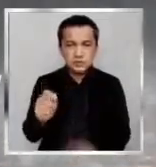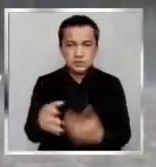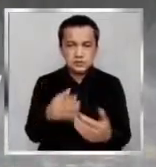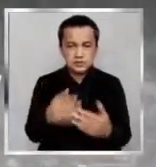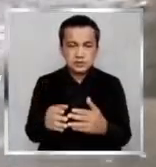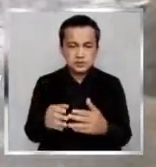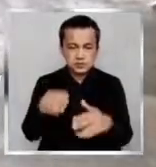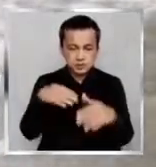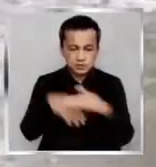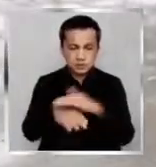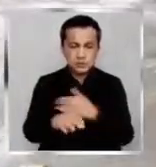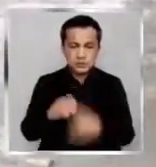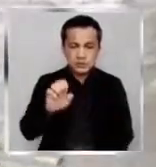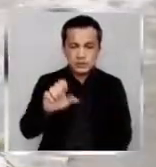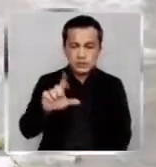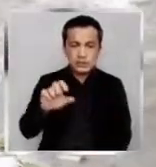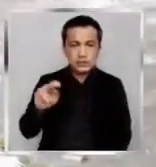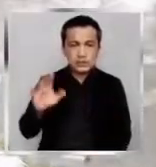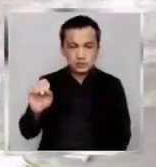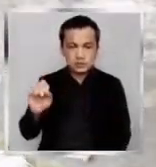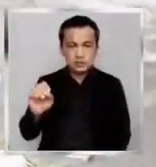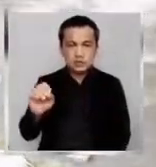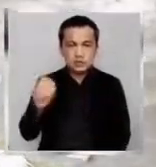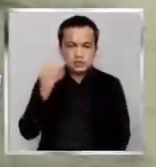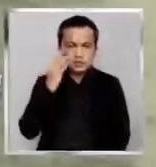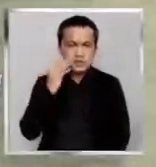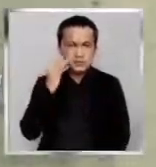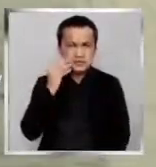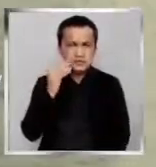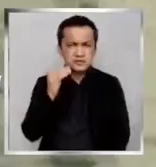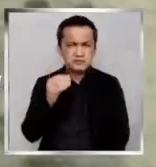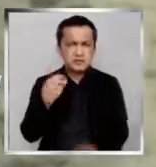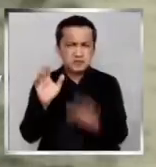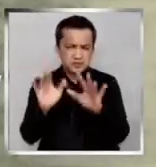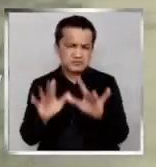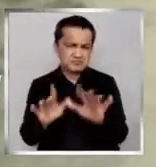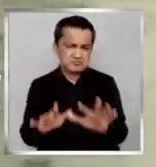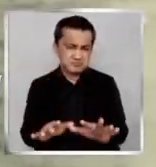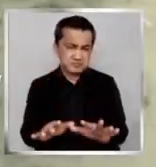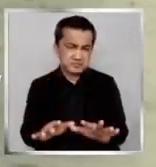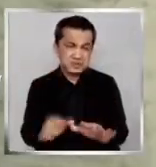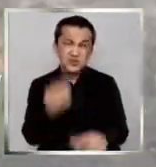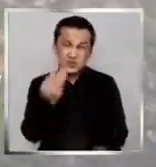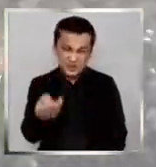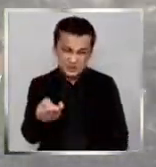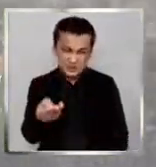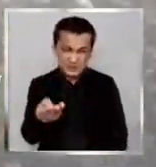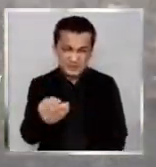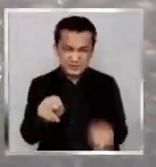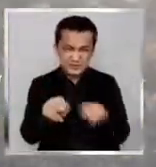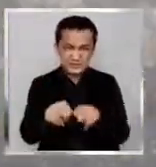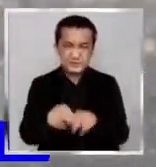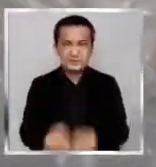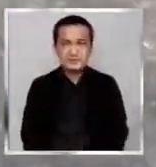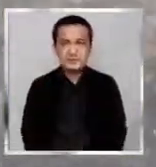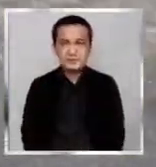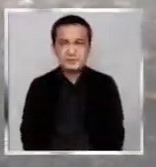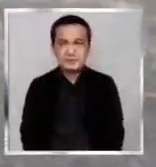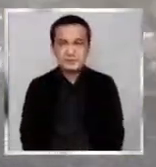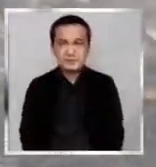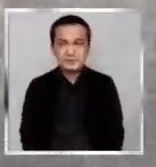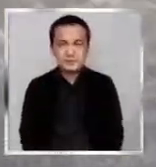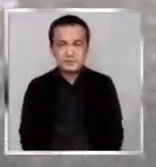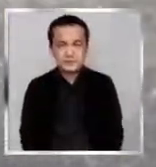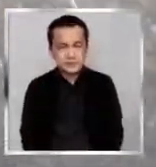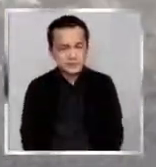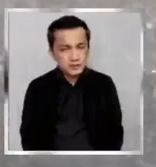El Niño, makararanas pa rin naman ng mga pag-ulan. Mas onti nga lang sa karaniwan. It increases the likelihood of below